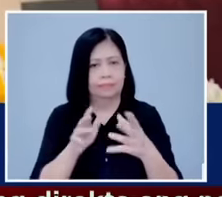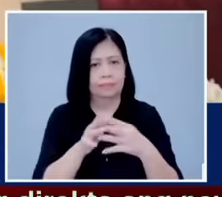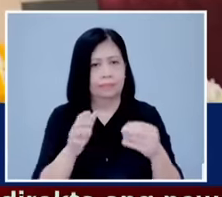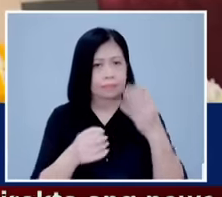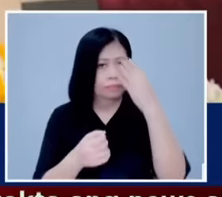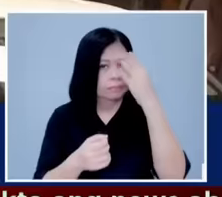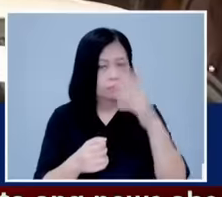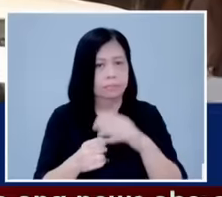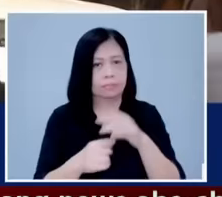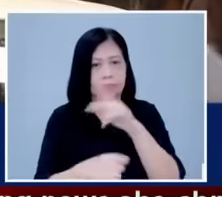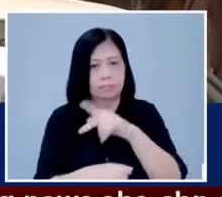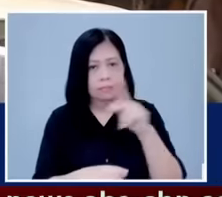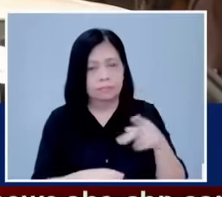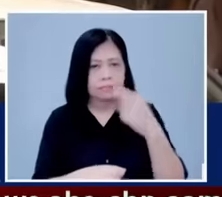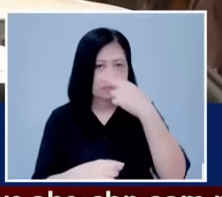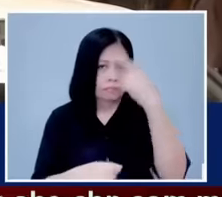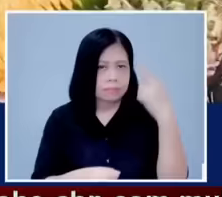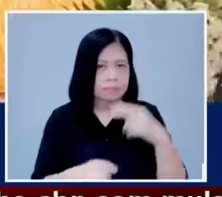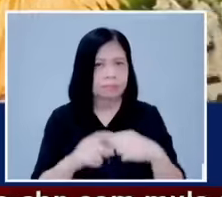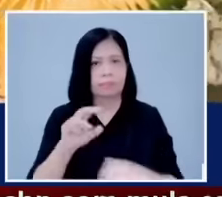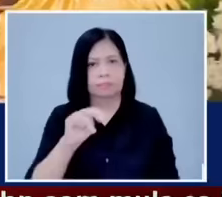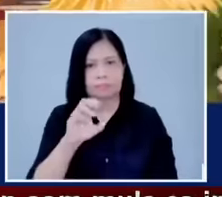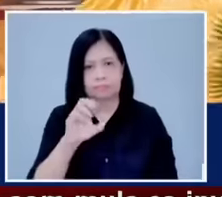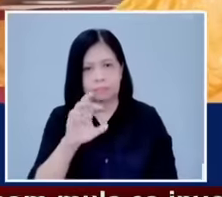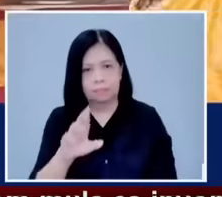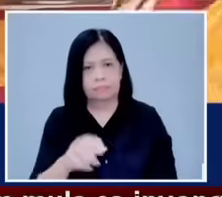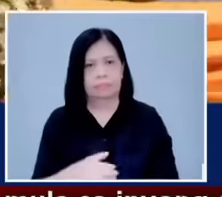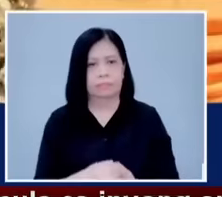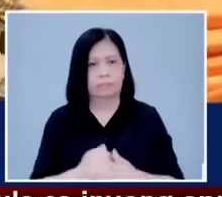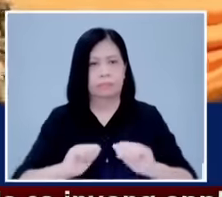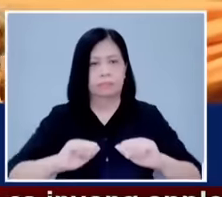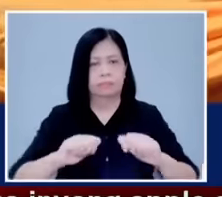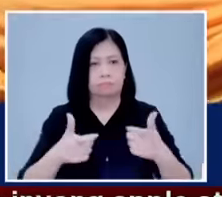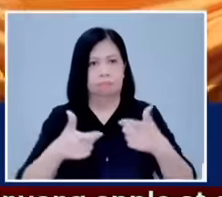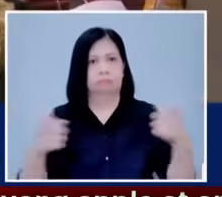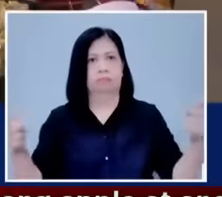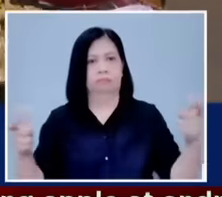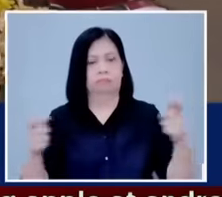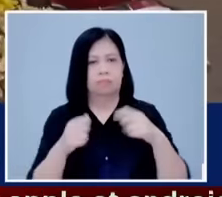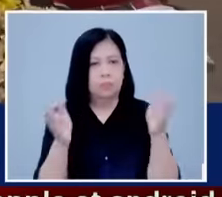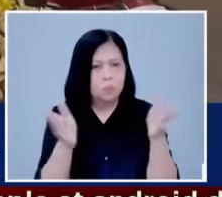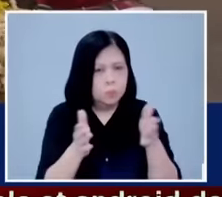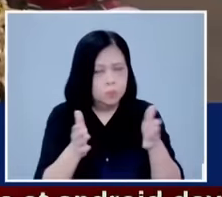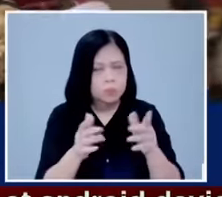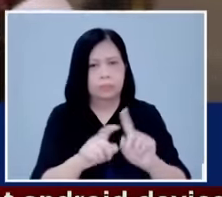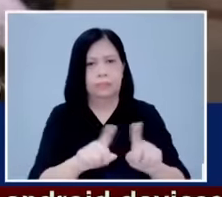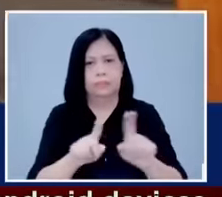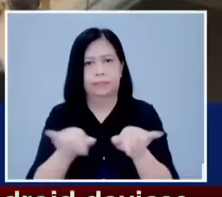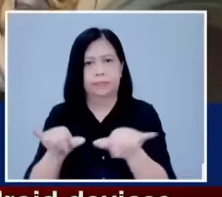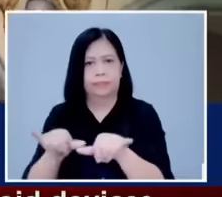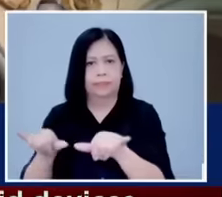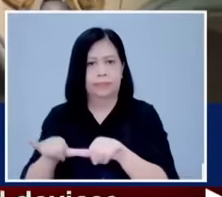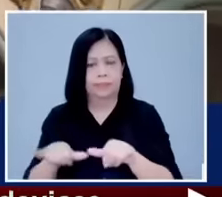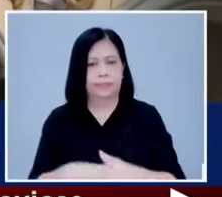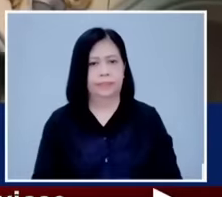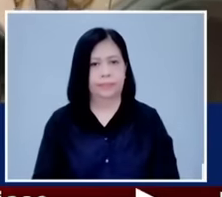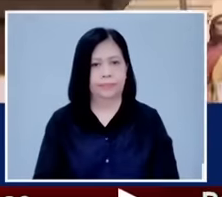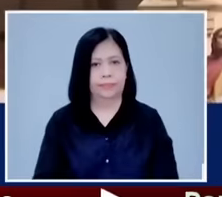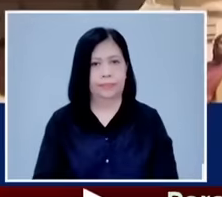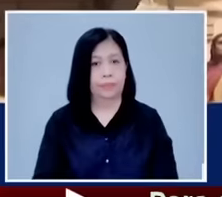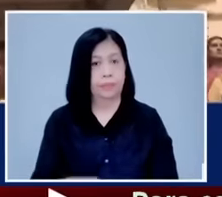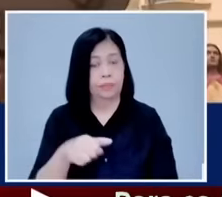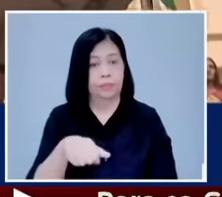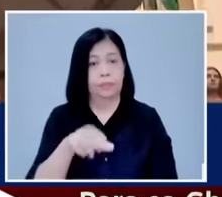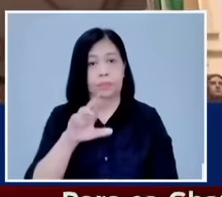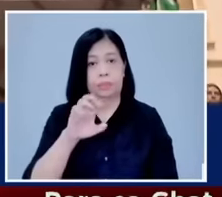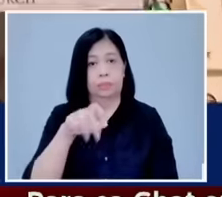Bulacan, Pampanga, Rizal at NCR. May life size at mayroon ding maliliit na dala ng mga deboto. Yung mga replika po